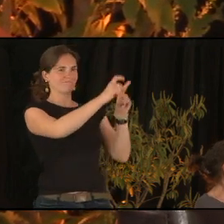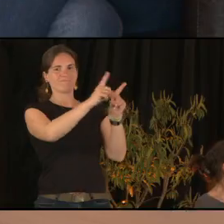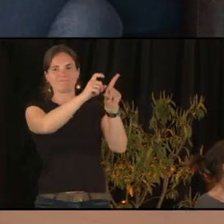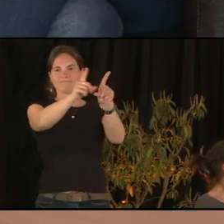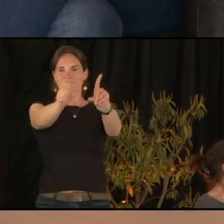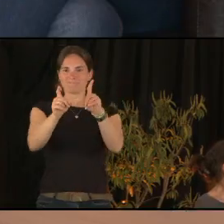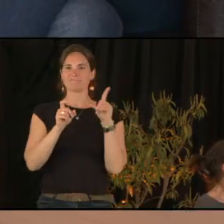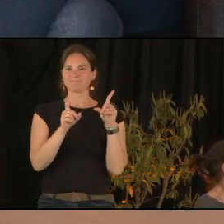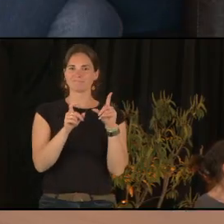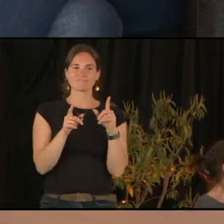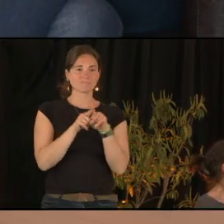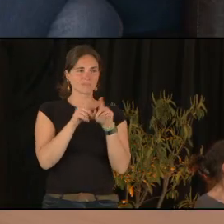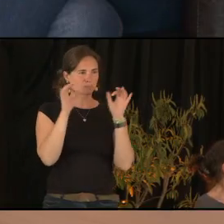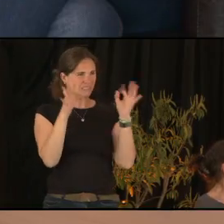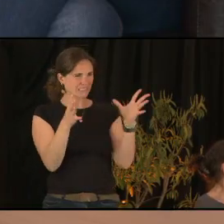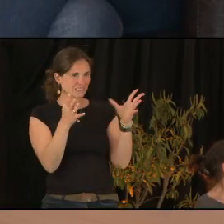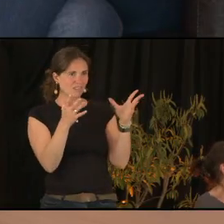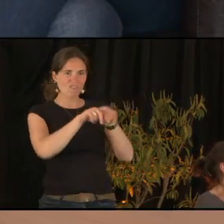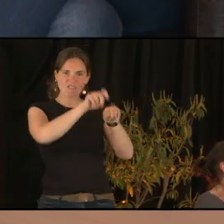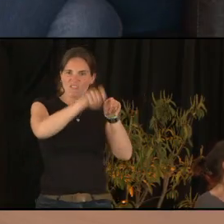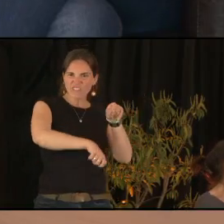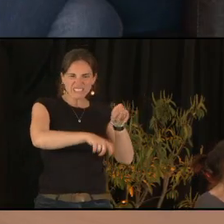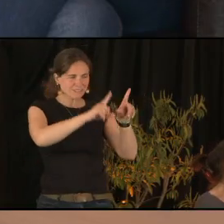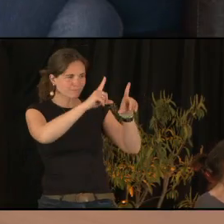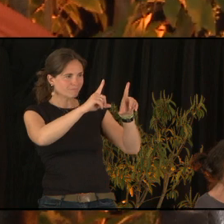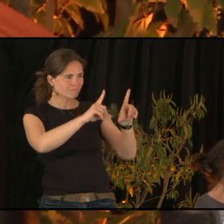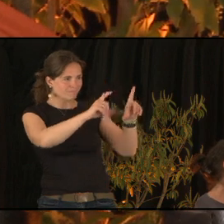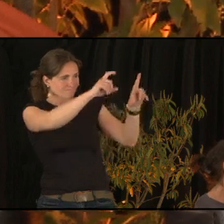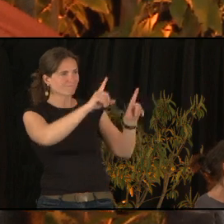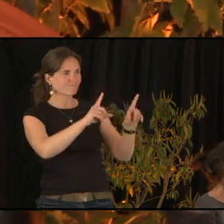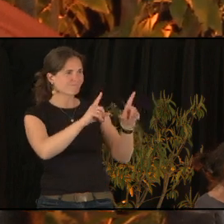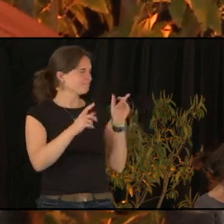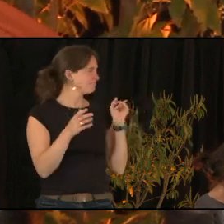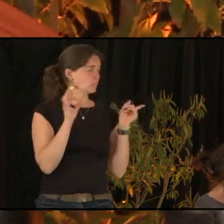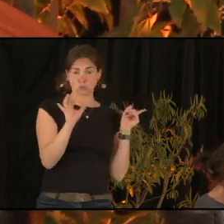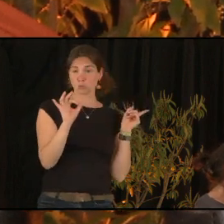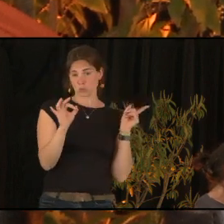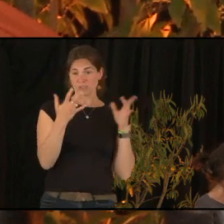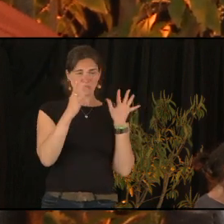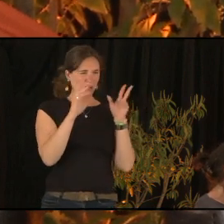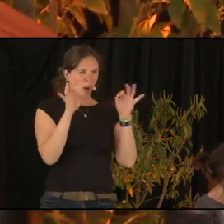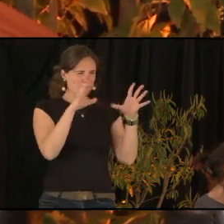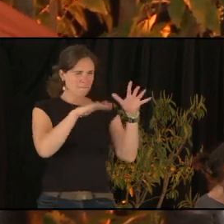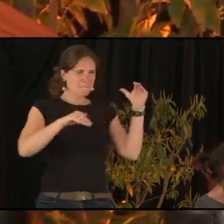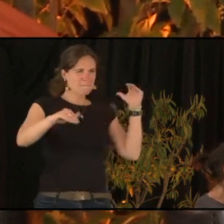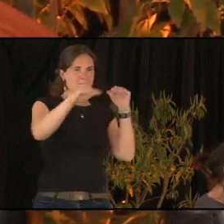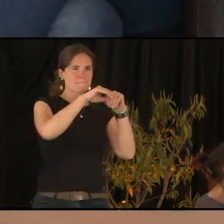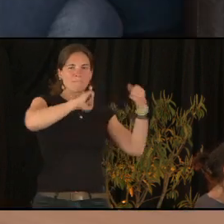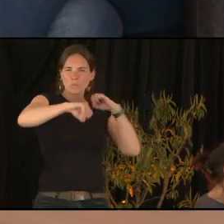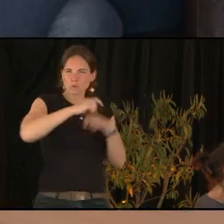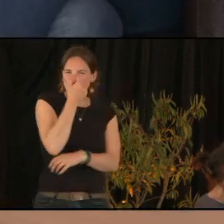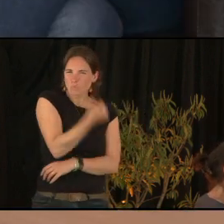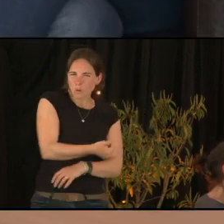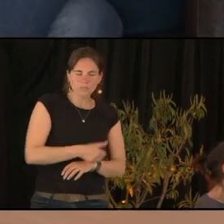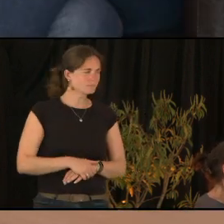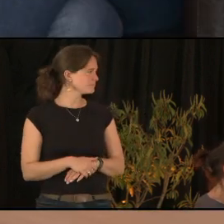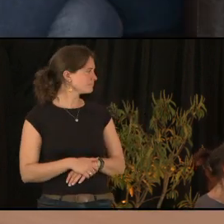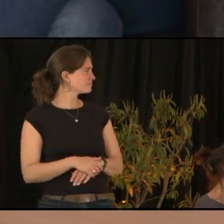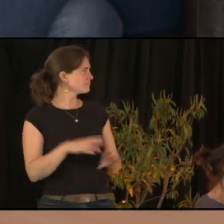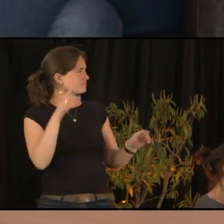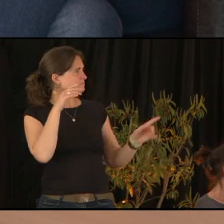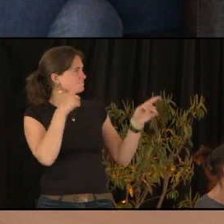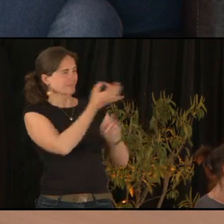les personnages qui sont presque un prétexte pour le lieu. Virginie, vous, j'ai le sentiment qu'au contraire, le